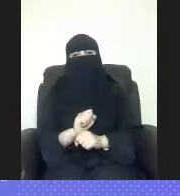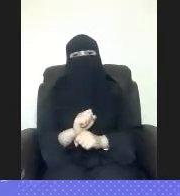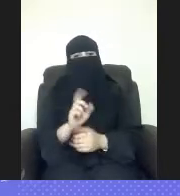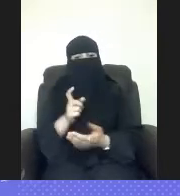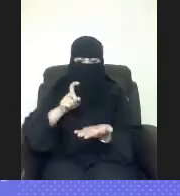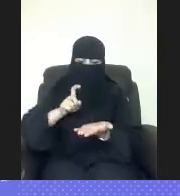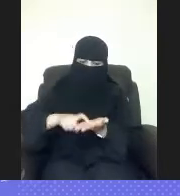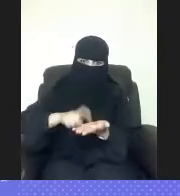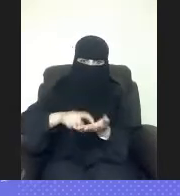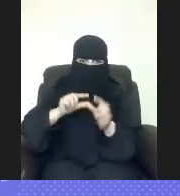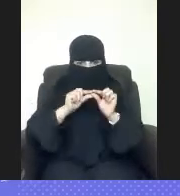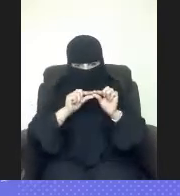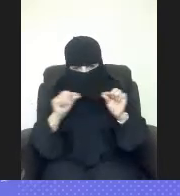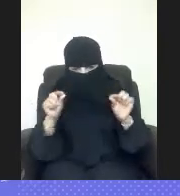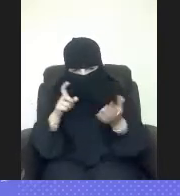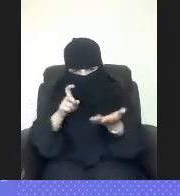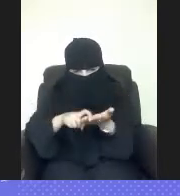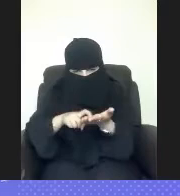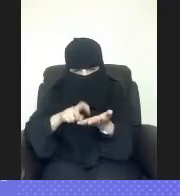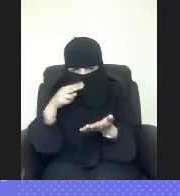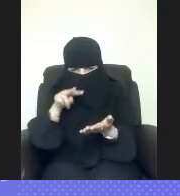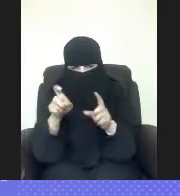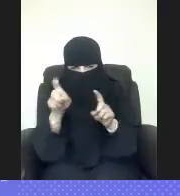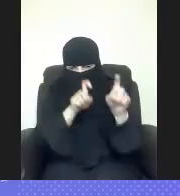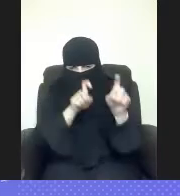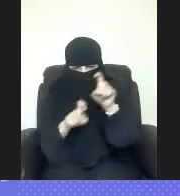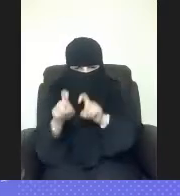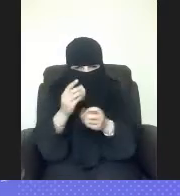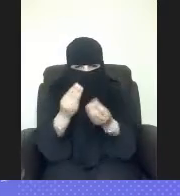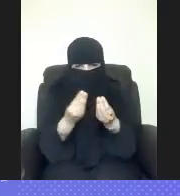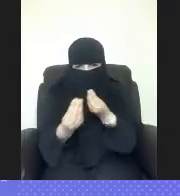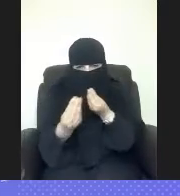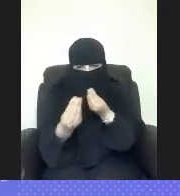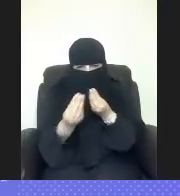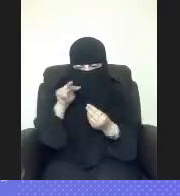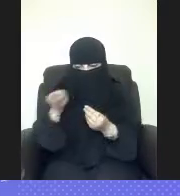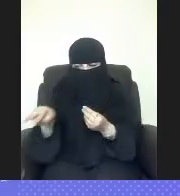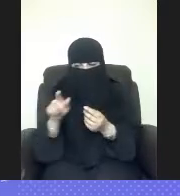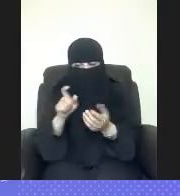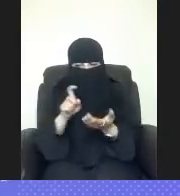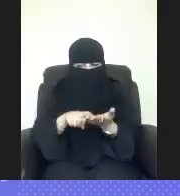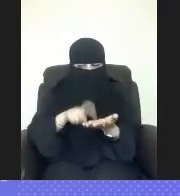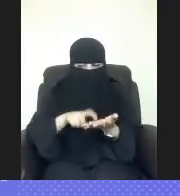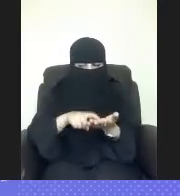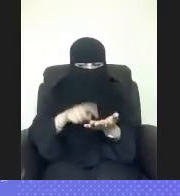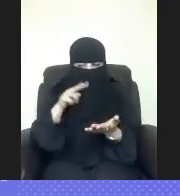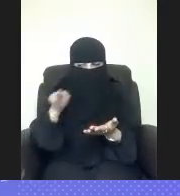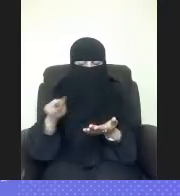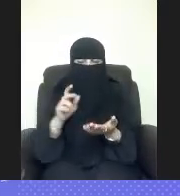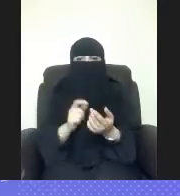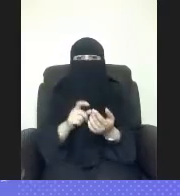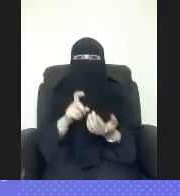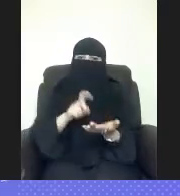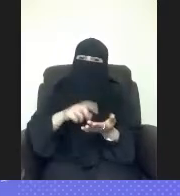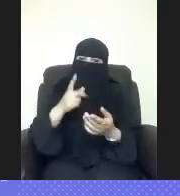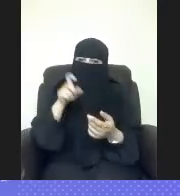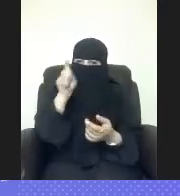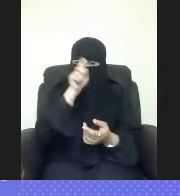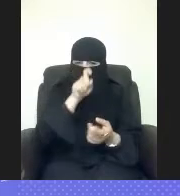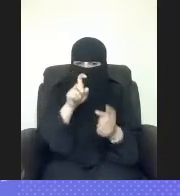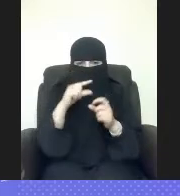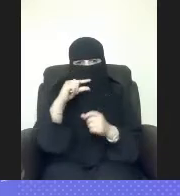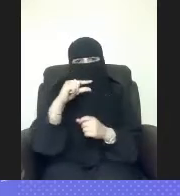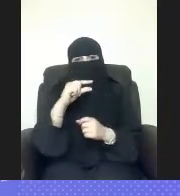الآن، الرابط الأسئلة موجود على الشات، أي سؤال يرغب الحاضرون بتقديمه للدكتور